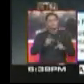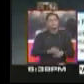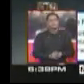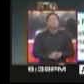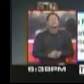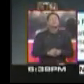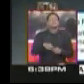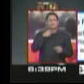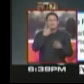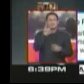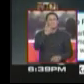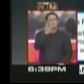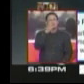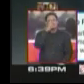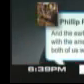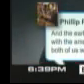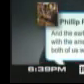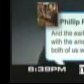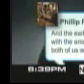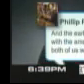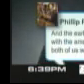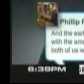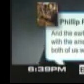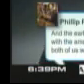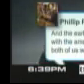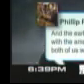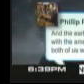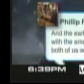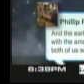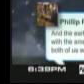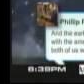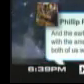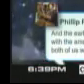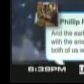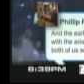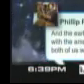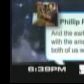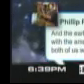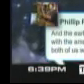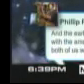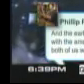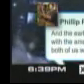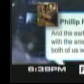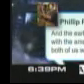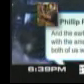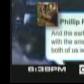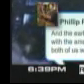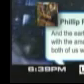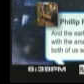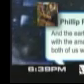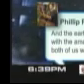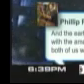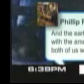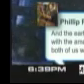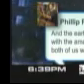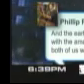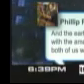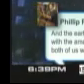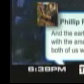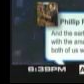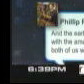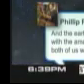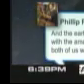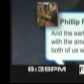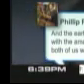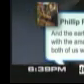Hirit pa ng 21-year-old singer, sana makatulog na silang dalawa ni Jessica. Pero hindi natupad ang wish niya. Pagkatapos lang ng